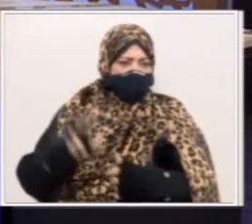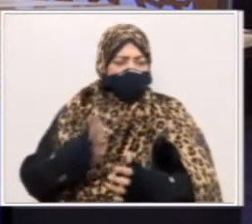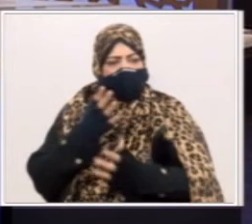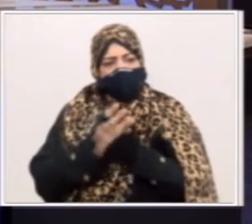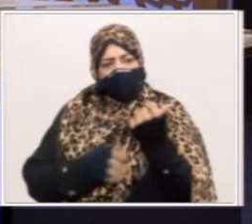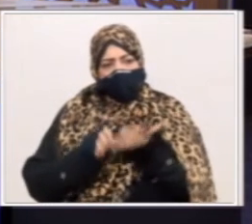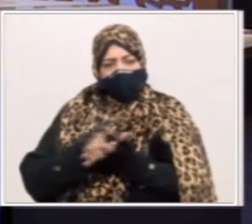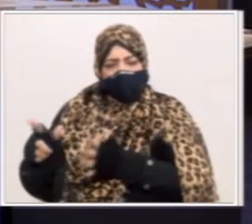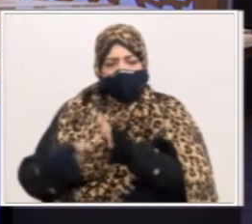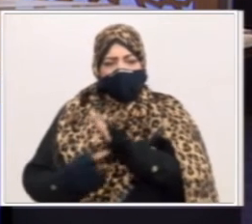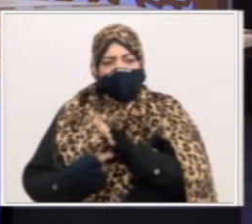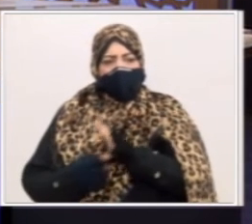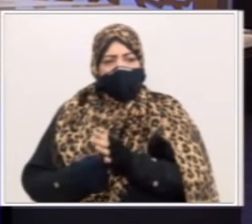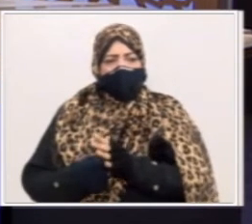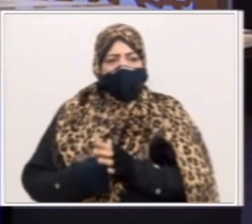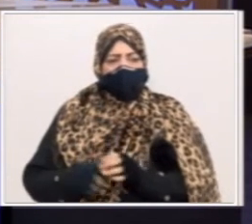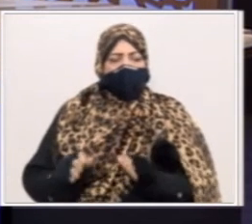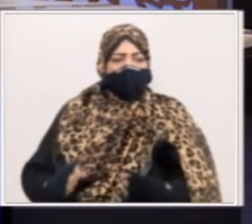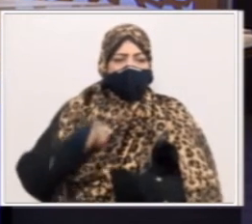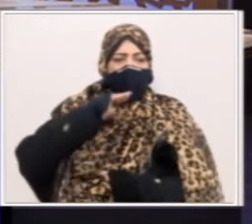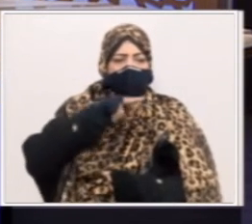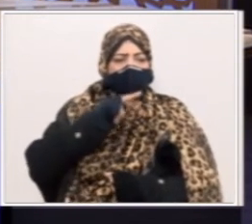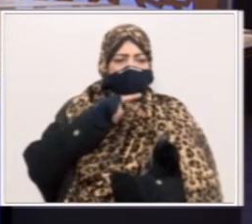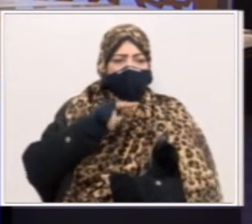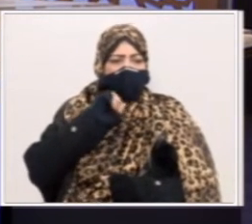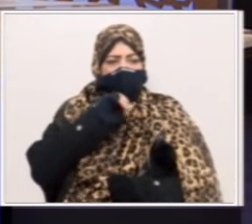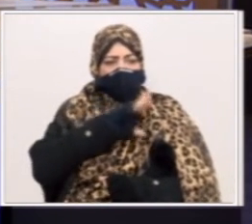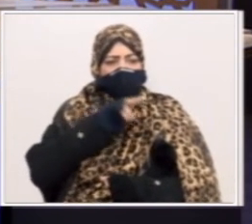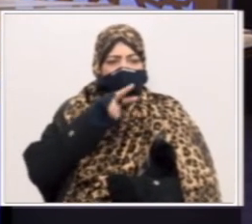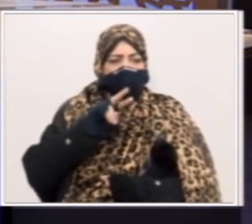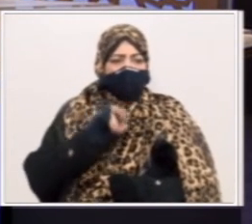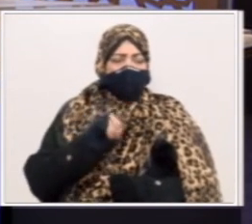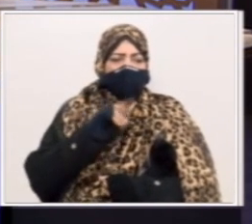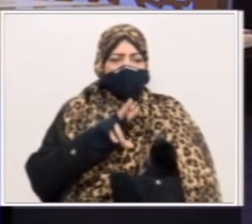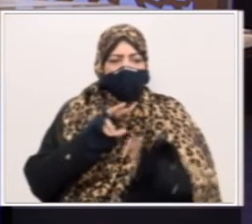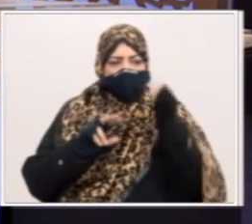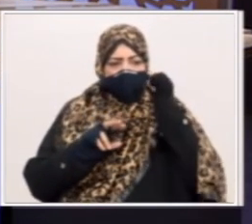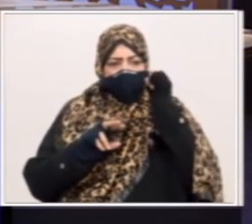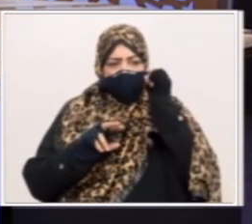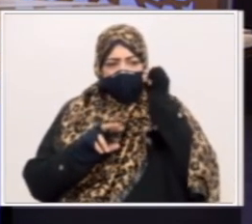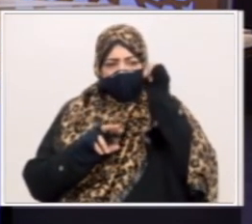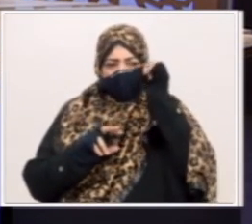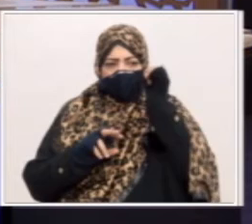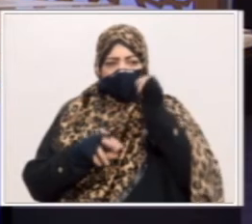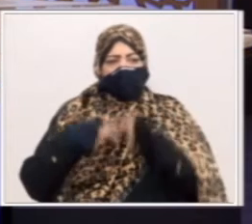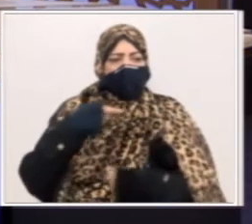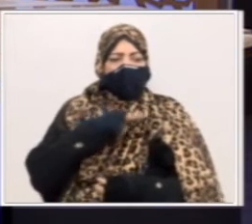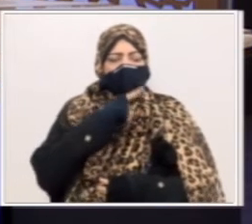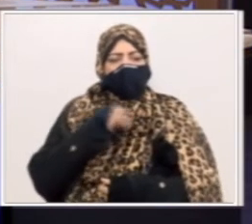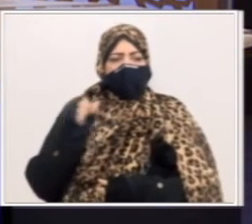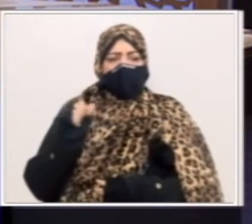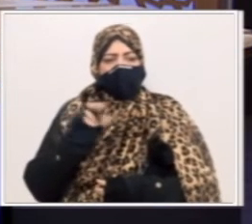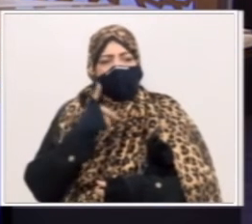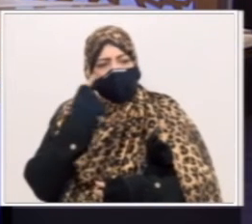فيهم. فهمتني كيف يا شيخ؟ خلاص يعني قلت خلصت ان بدي نعرف شو الحكم. لا هو يعني ما دام يقول ما دخليش بها معناها هو